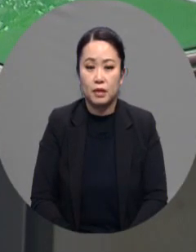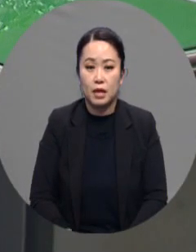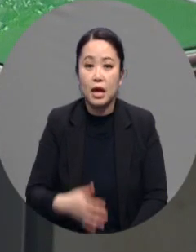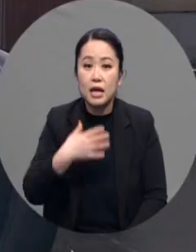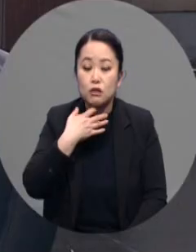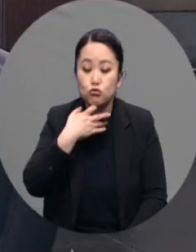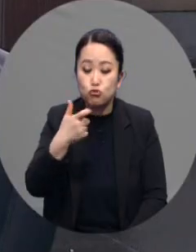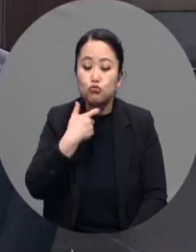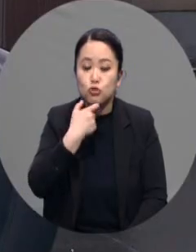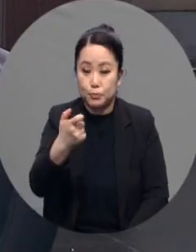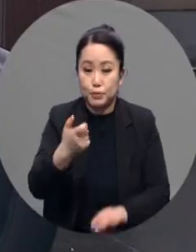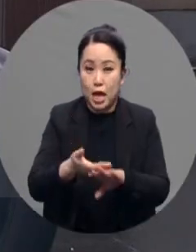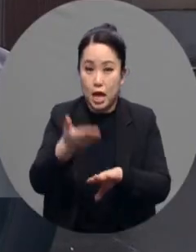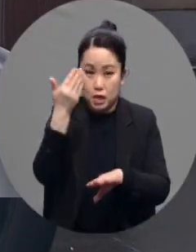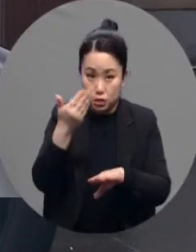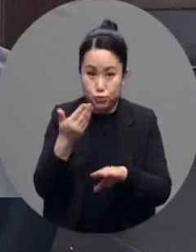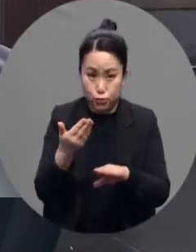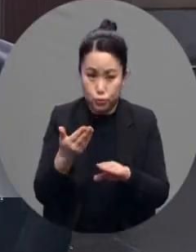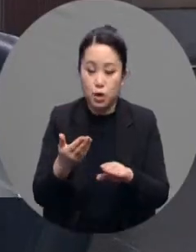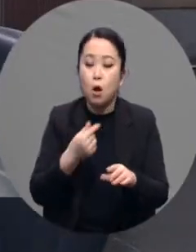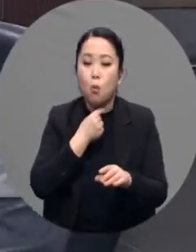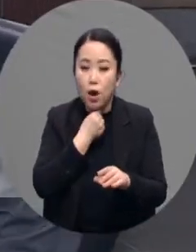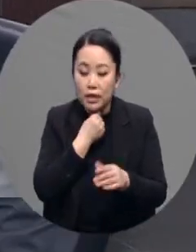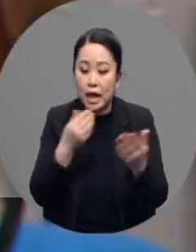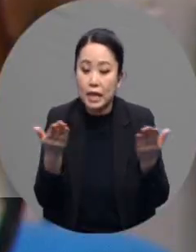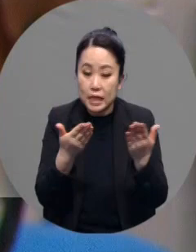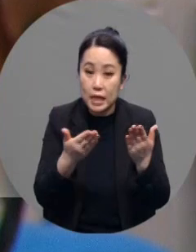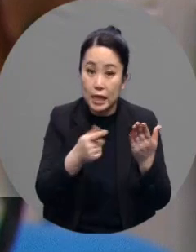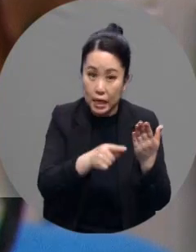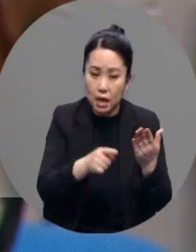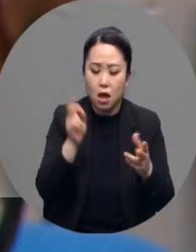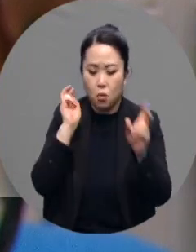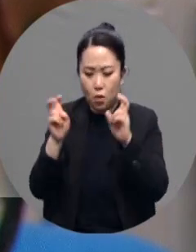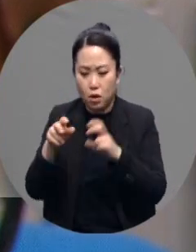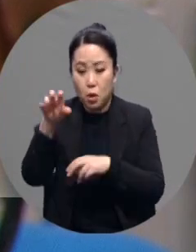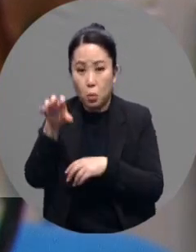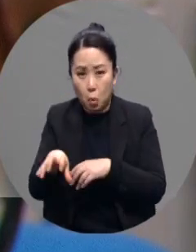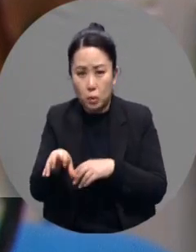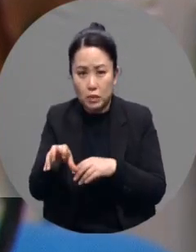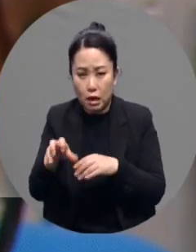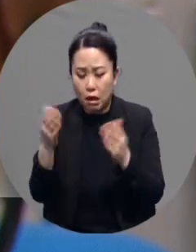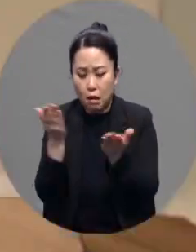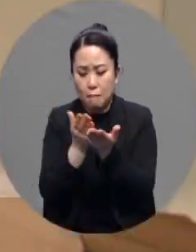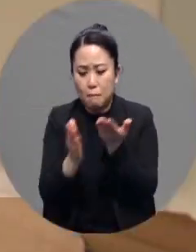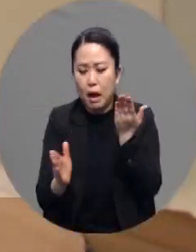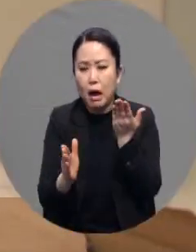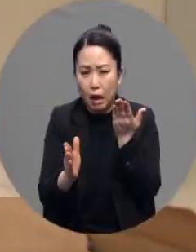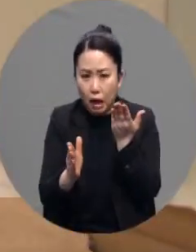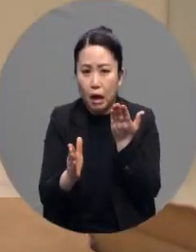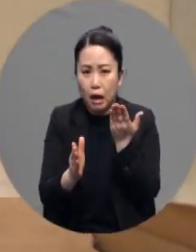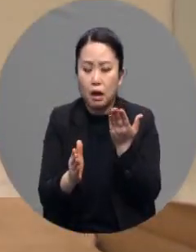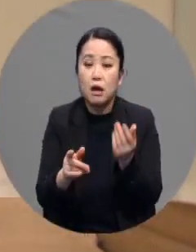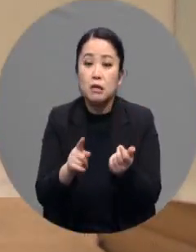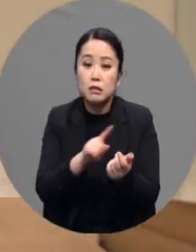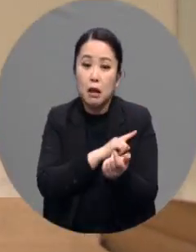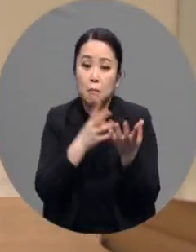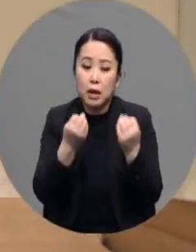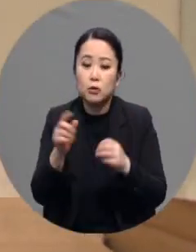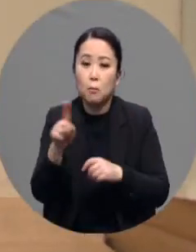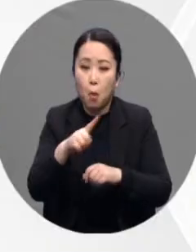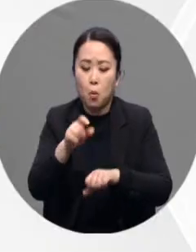정년 60세 이후 희망 직무와 기업 현장의 불일치, 이른바 미스매치가 가장 많이 나타나는 직무는